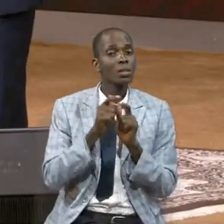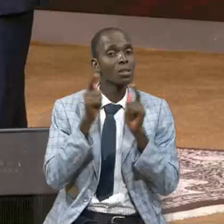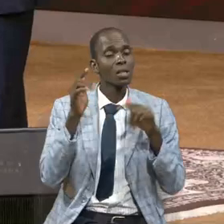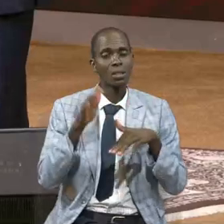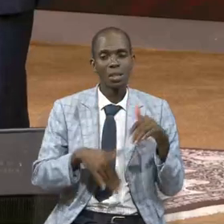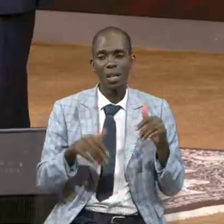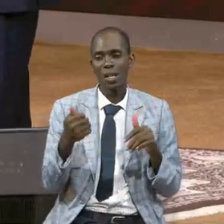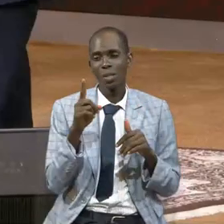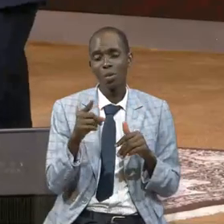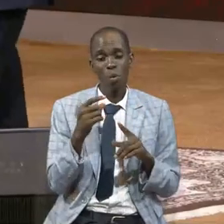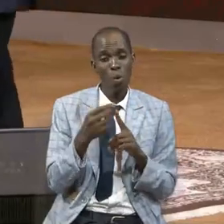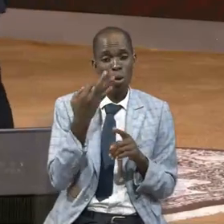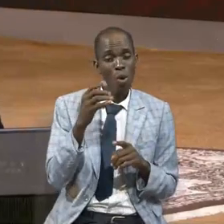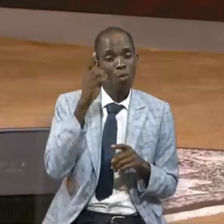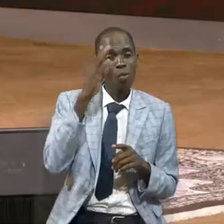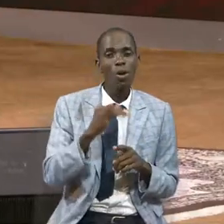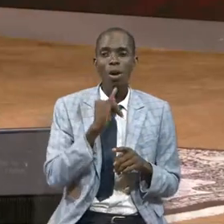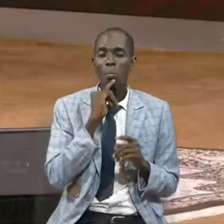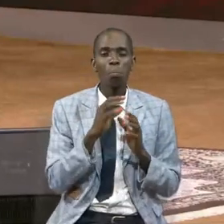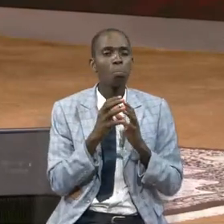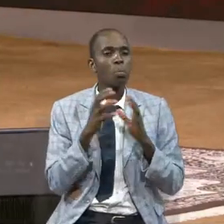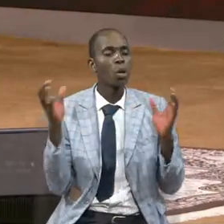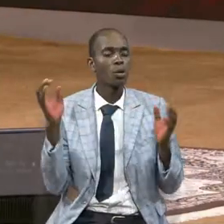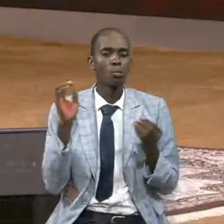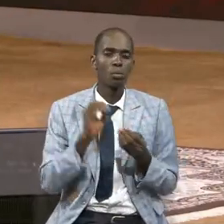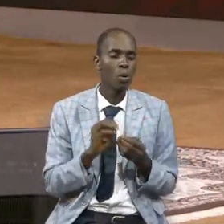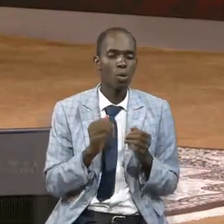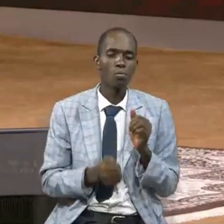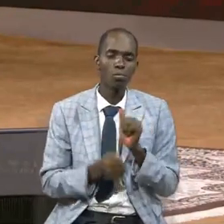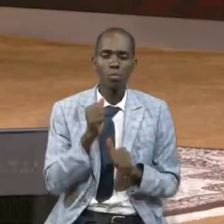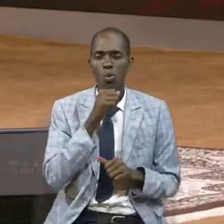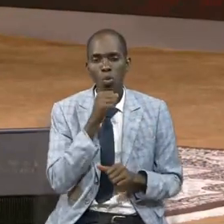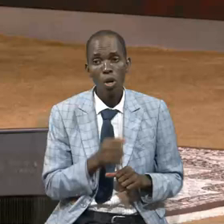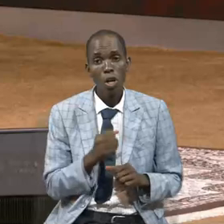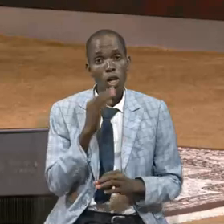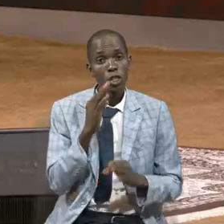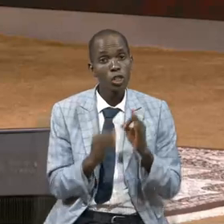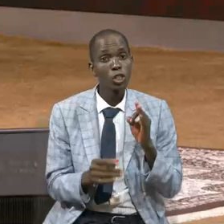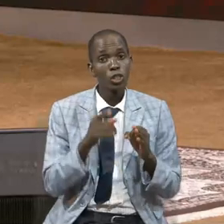tout homme. La part de Dieu est plus âgée que tout homme. Et dit que